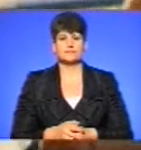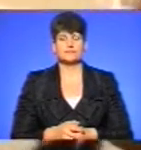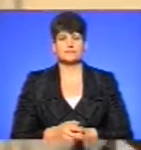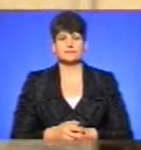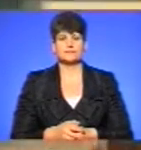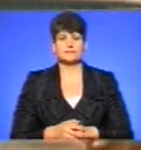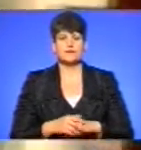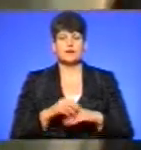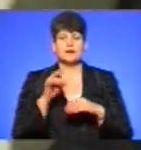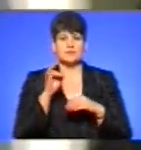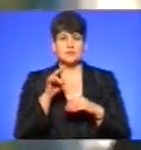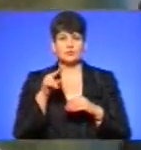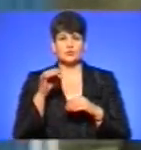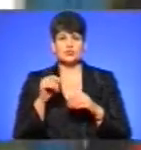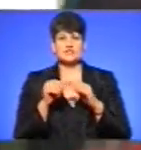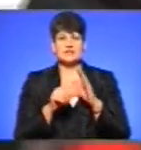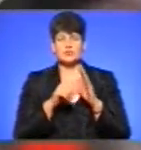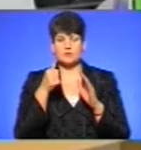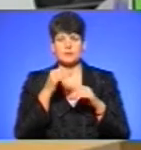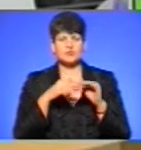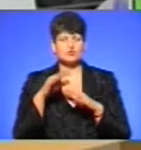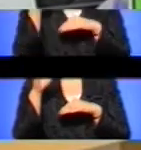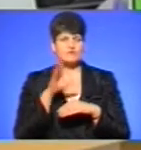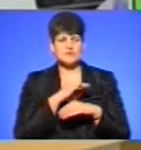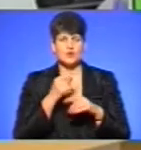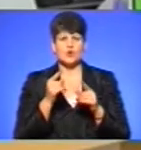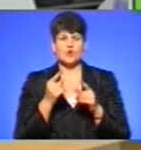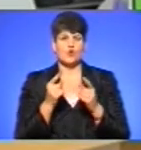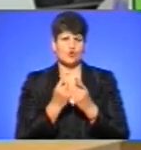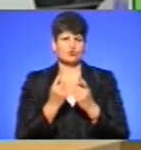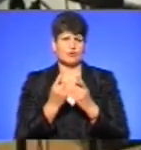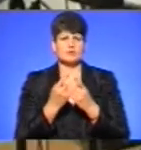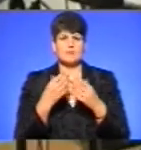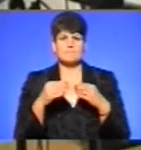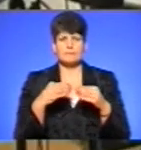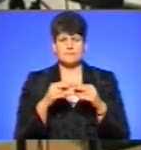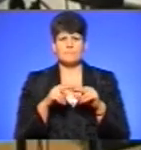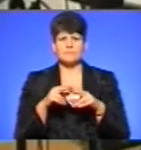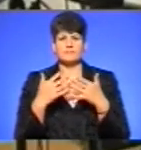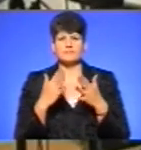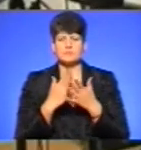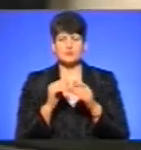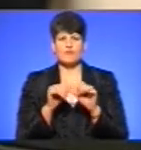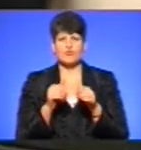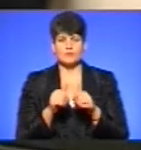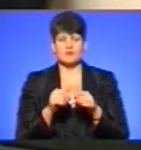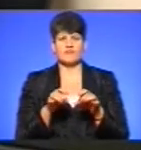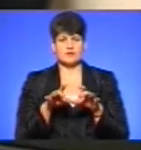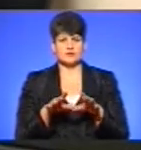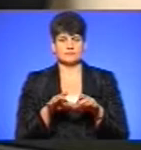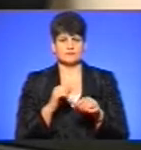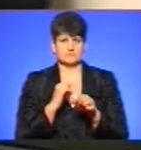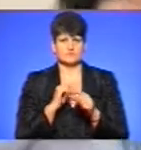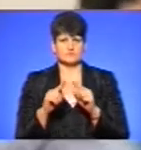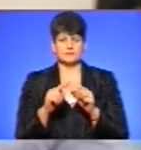Нікіті Подоляну 16. Практично всі його однокласники пластиковий паспорт уже мають. І з оформленням вирішив не зволікати і він.